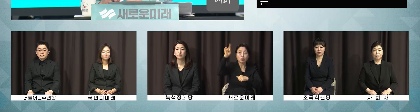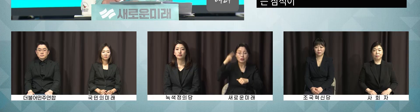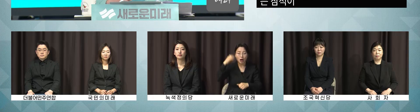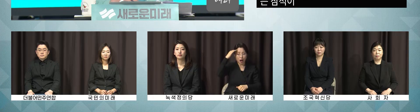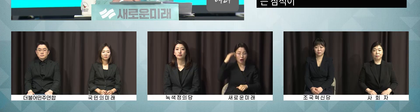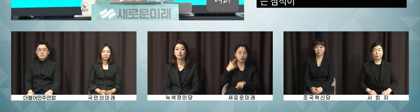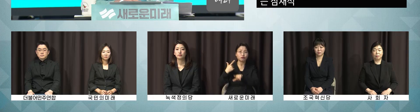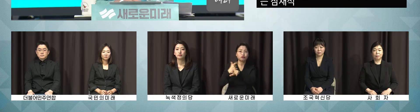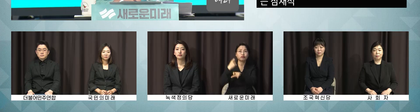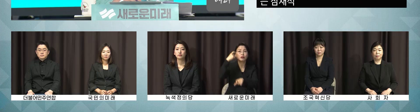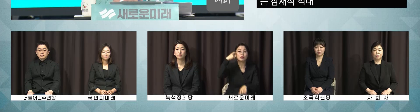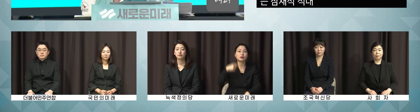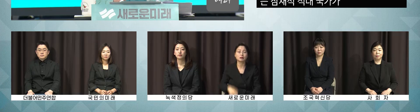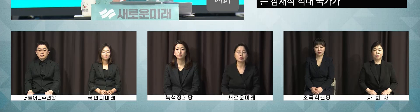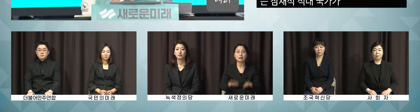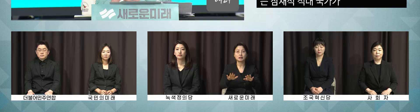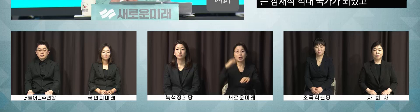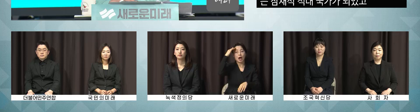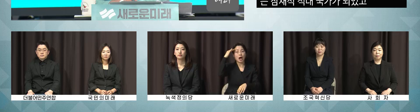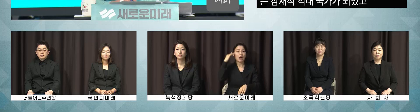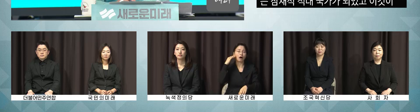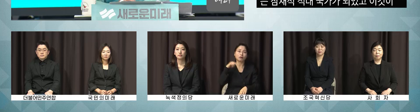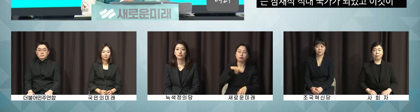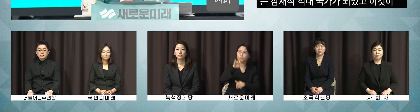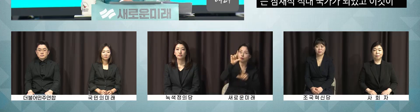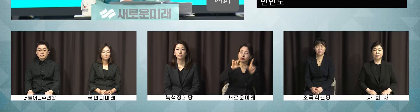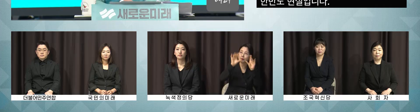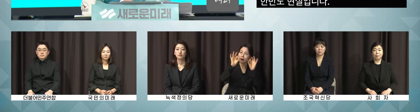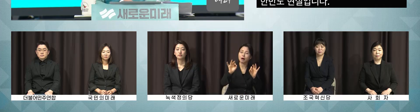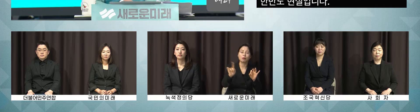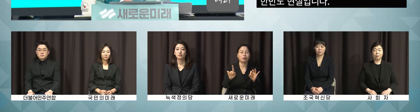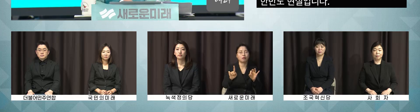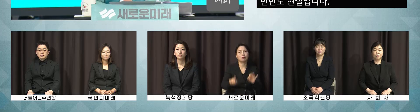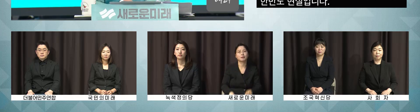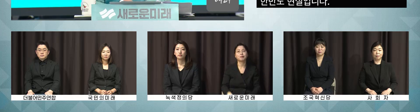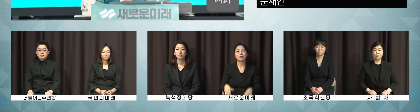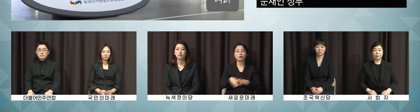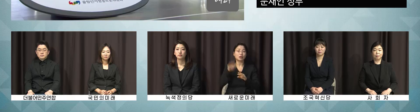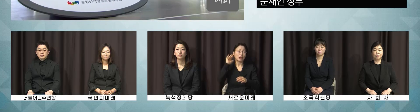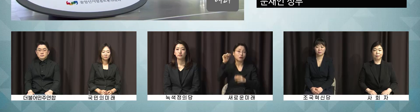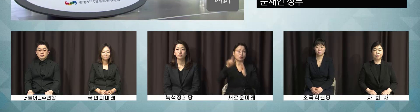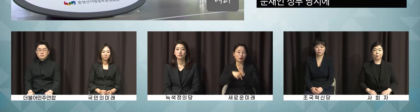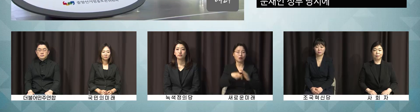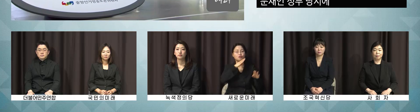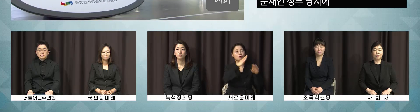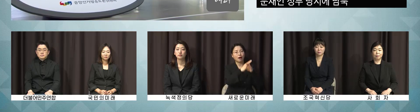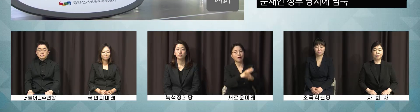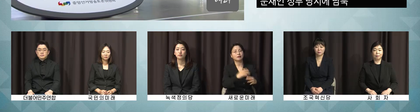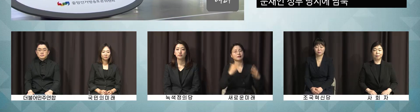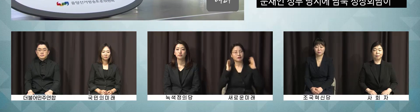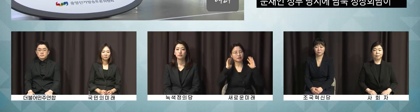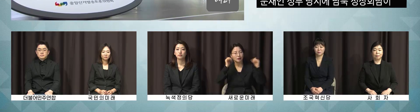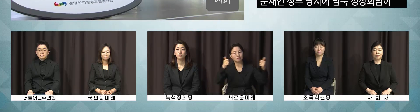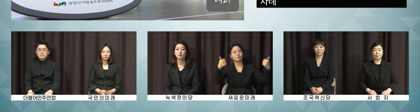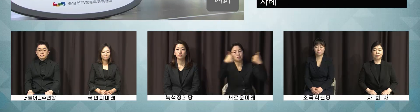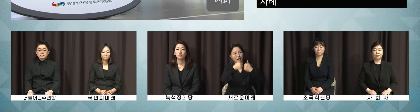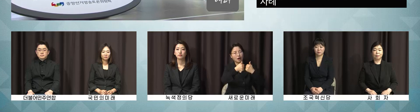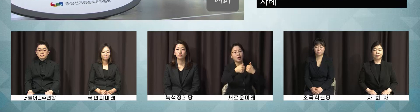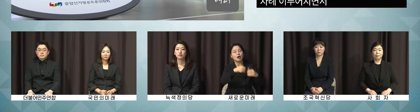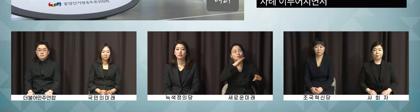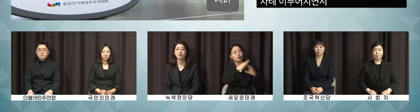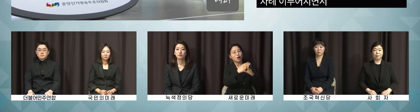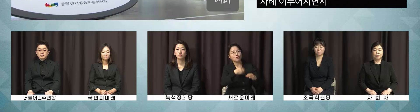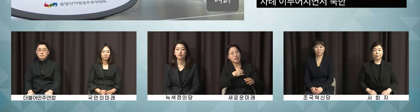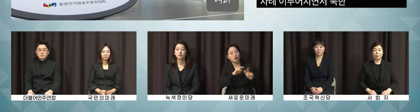현재 한반도가 처한 현실입니다. 문재인 정부 당시에 남북 정상회담이 세 차례 이루어지면서 북한에 대한 위기 리스크